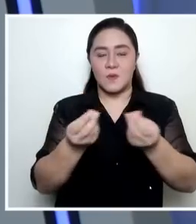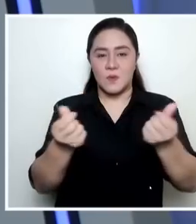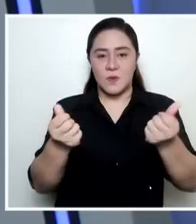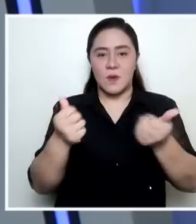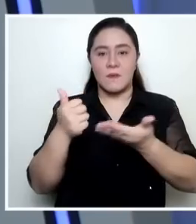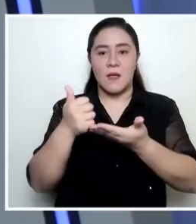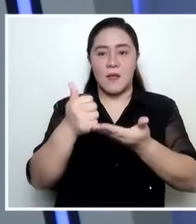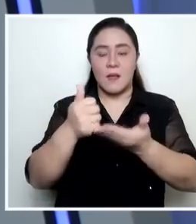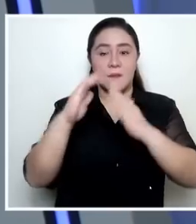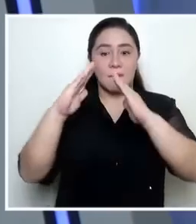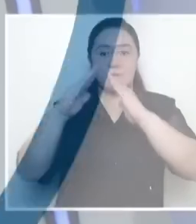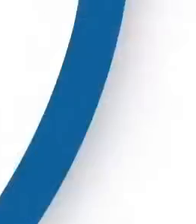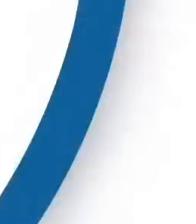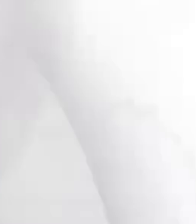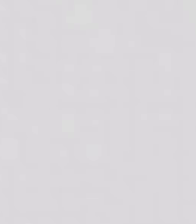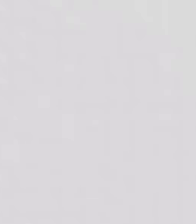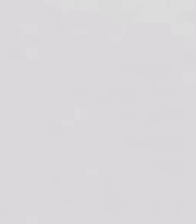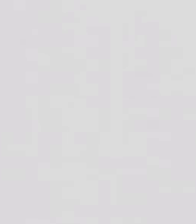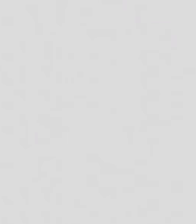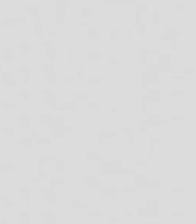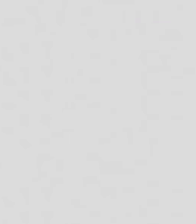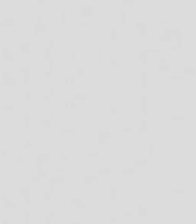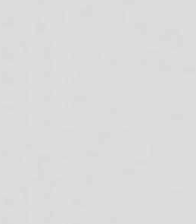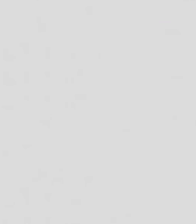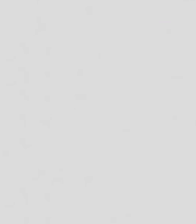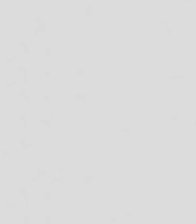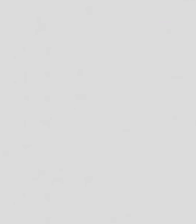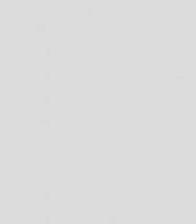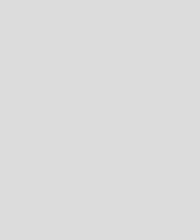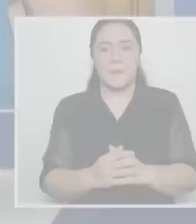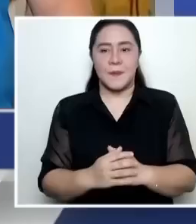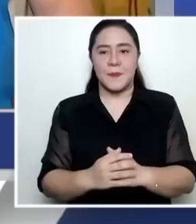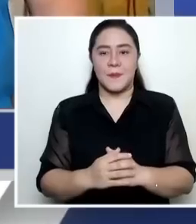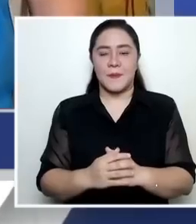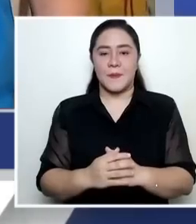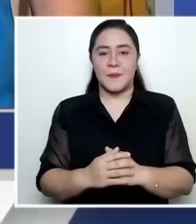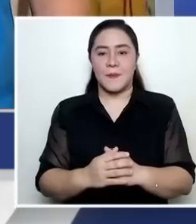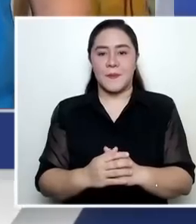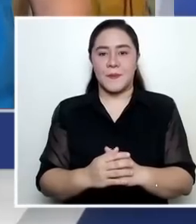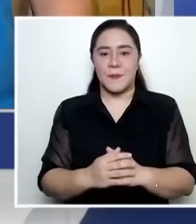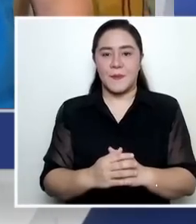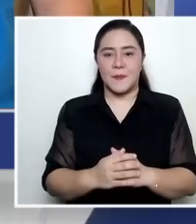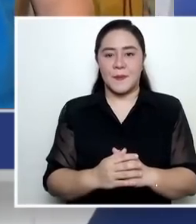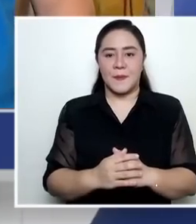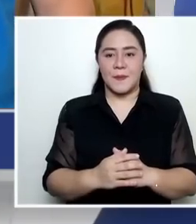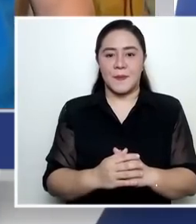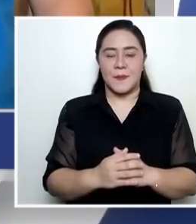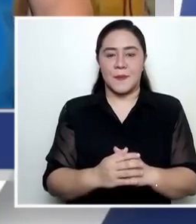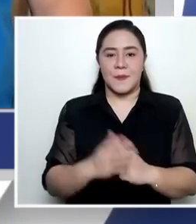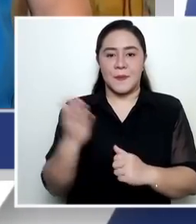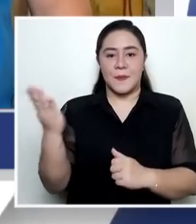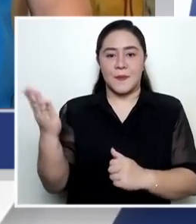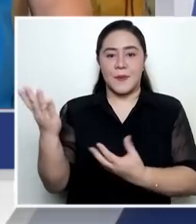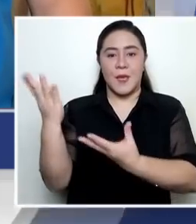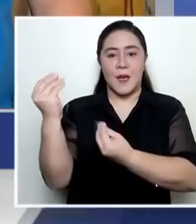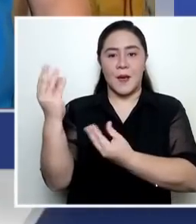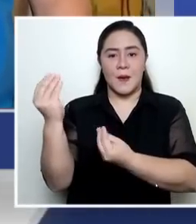nasirang tahanan. At live po mula sa Banggen, Abra, nagpapatrol George Carino. So